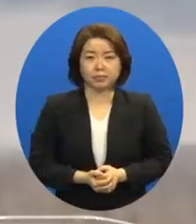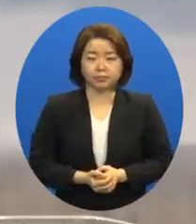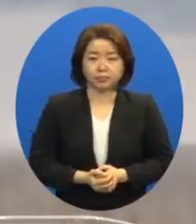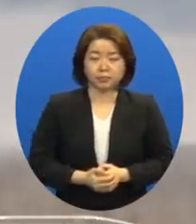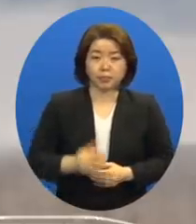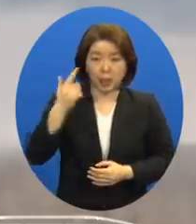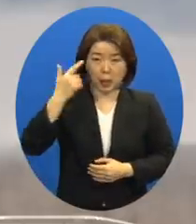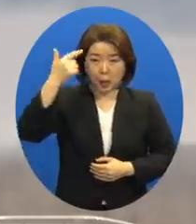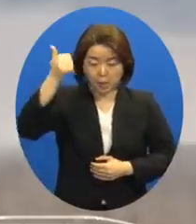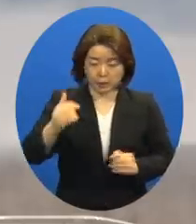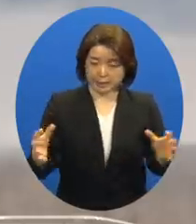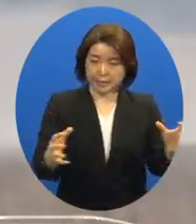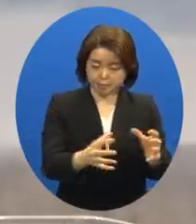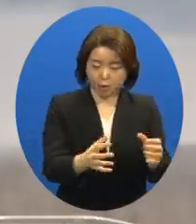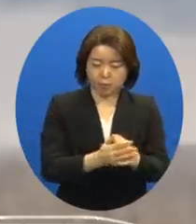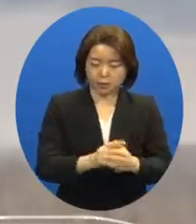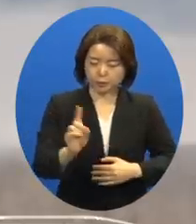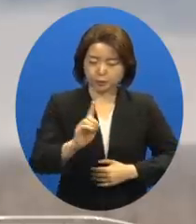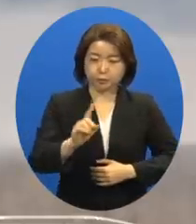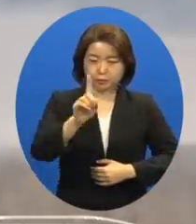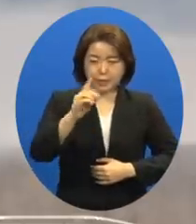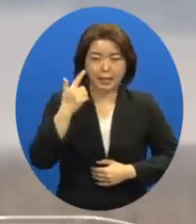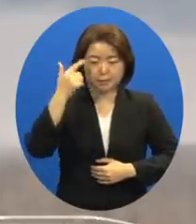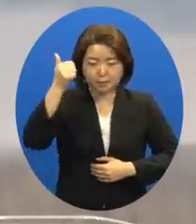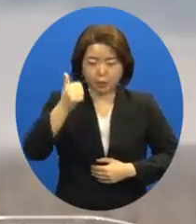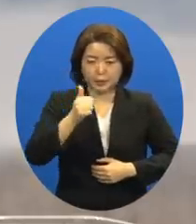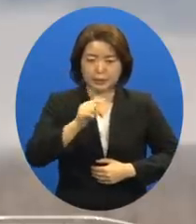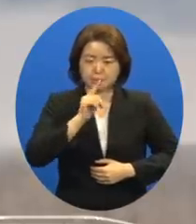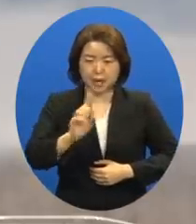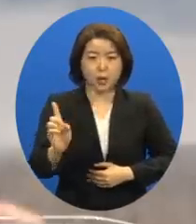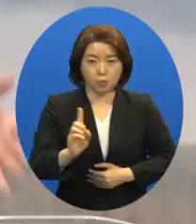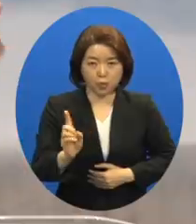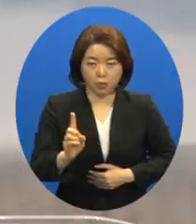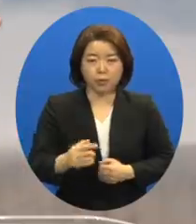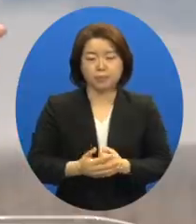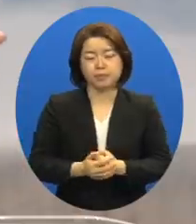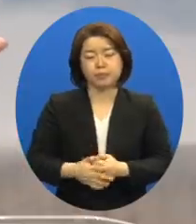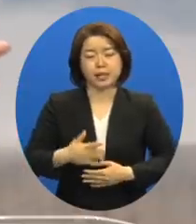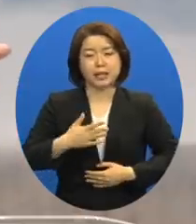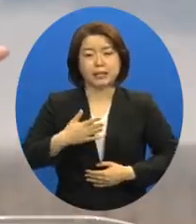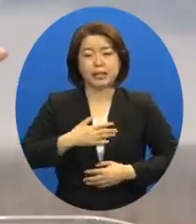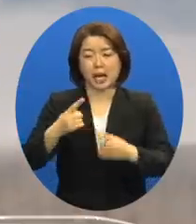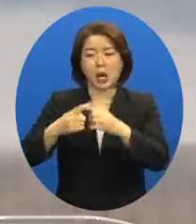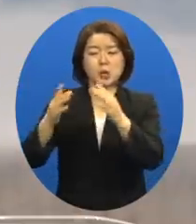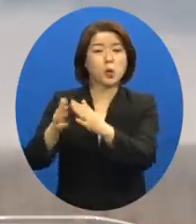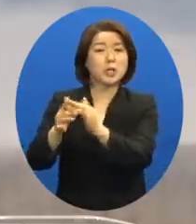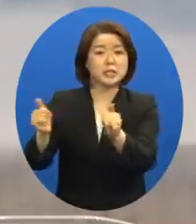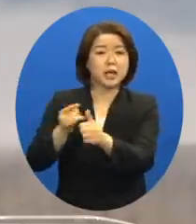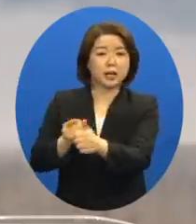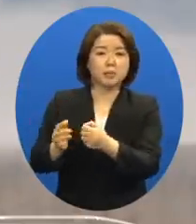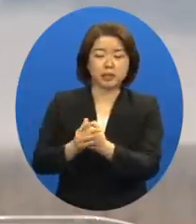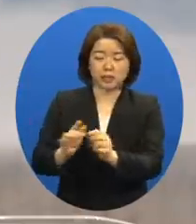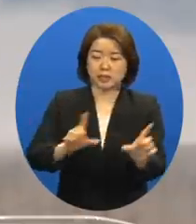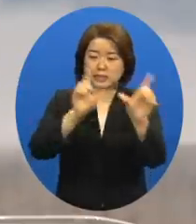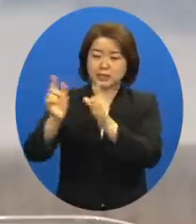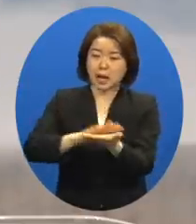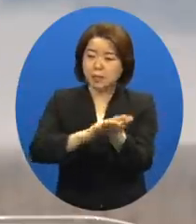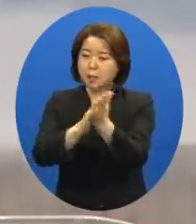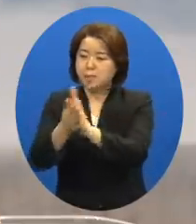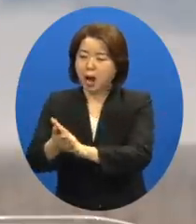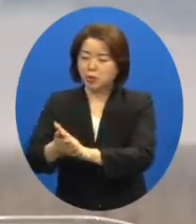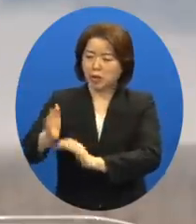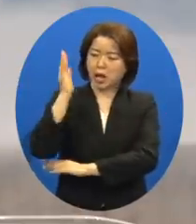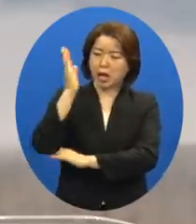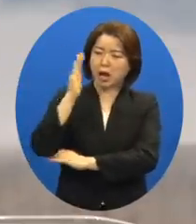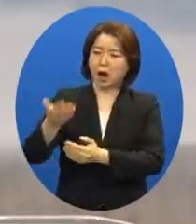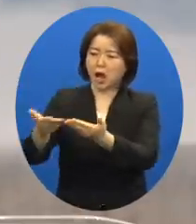목사님들 모임에서 어느 한 목사님이 그런 말씀을 하셨습니다. 나는 교인들에게 삶을 변화시키라는 설교를 할